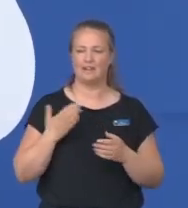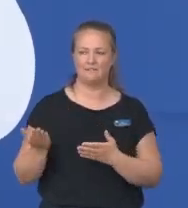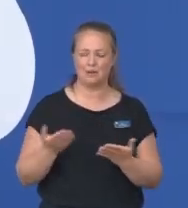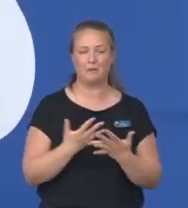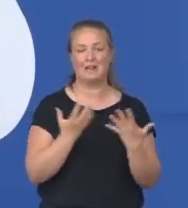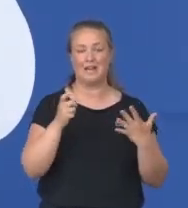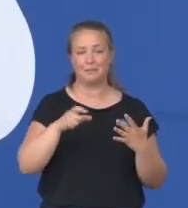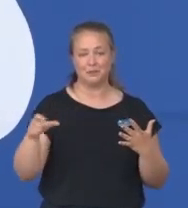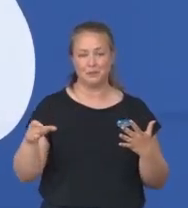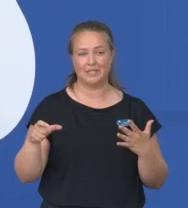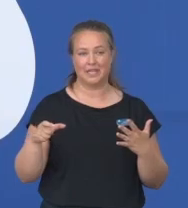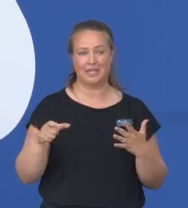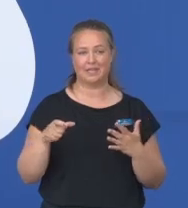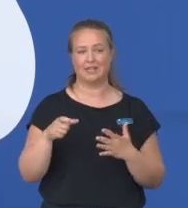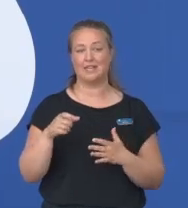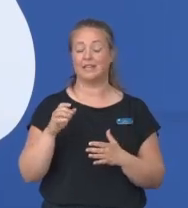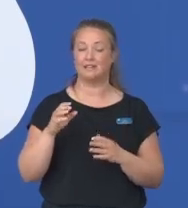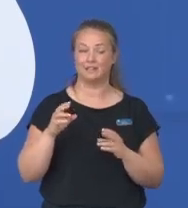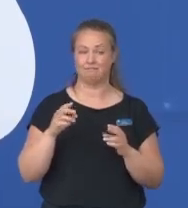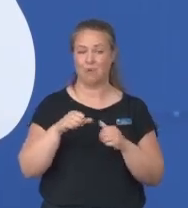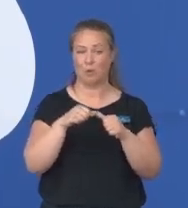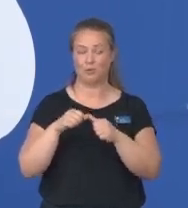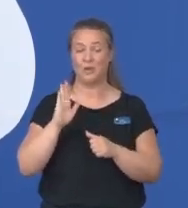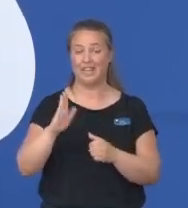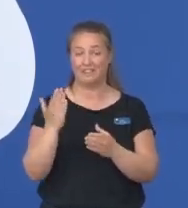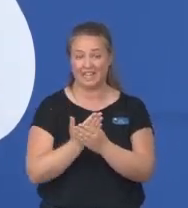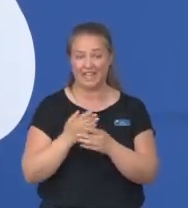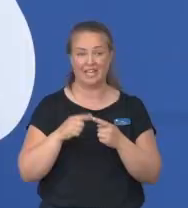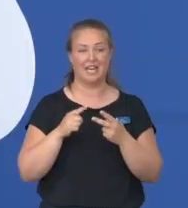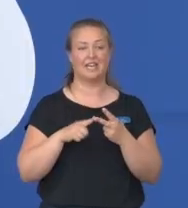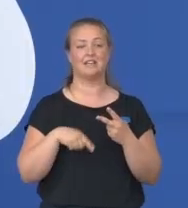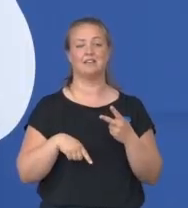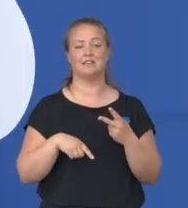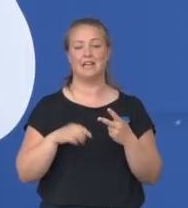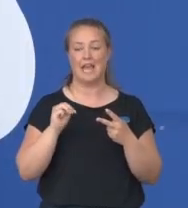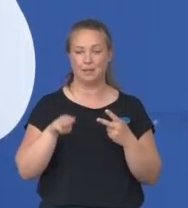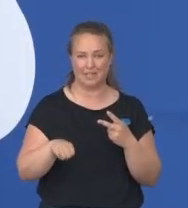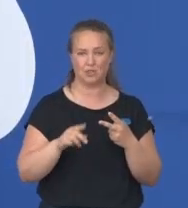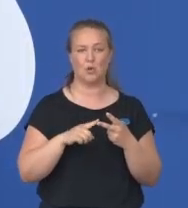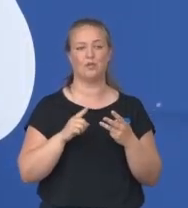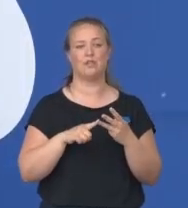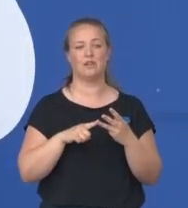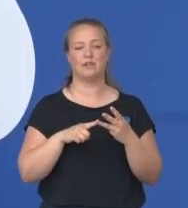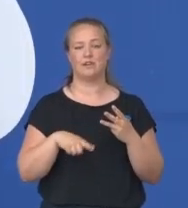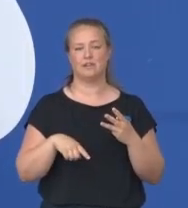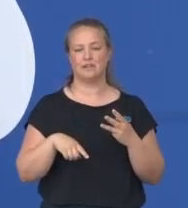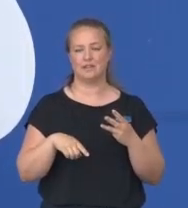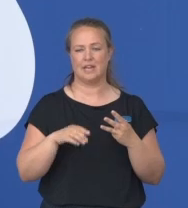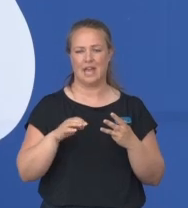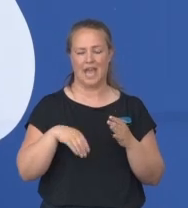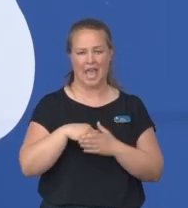flera personer här. Det är Thomas från Dina Försäkringar. Peter från Eina Mattsson. Johan från